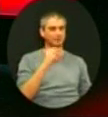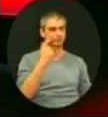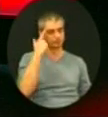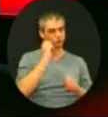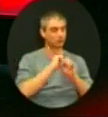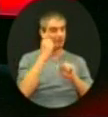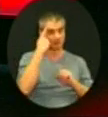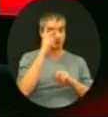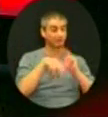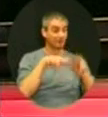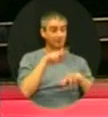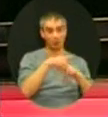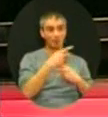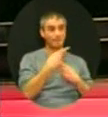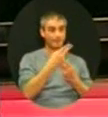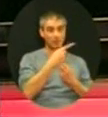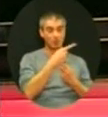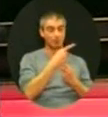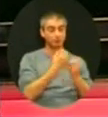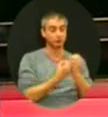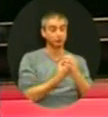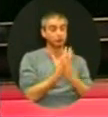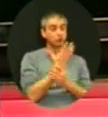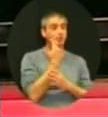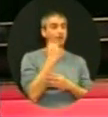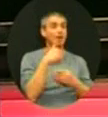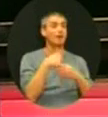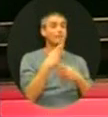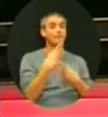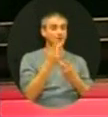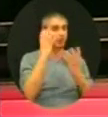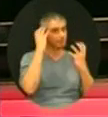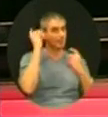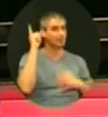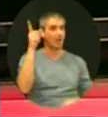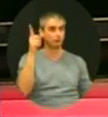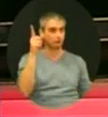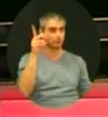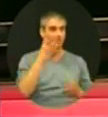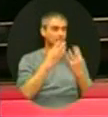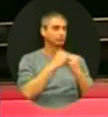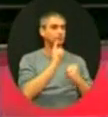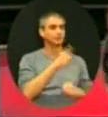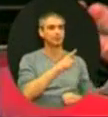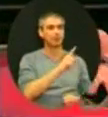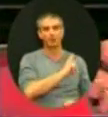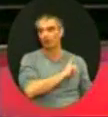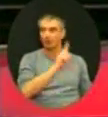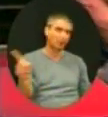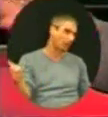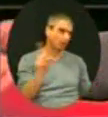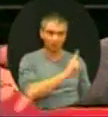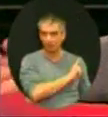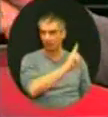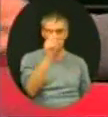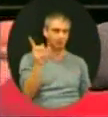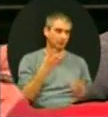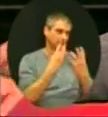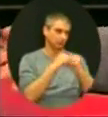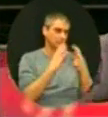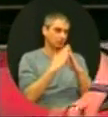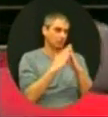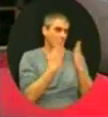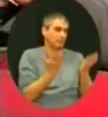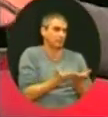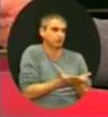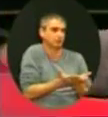שבץ וטיפלו בבית החולים, והשיקום שלו היה בבית החולים תל השומר, והמשפחה הייתה צריכה להיות על הקשה, זו משפחה באר